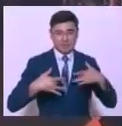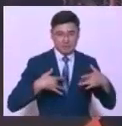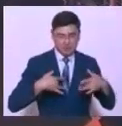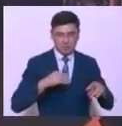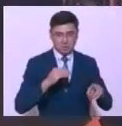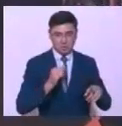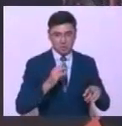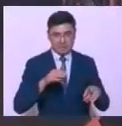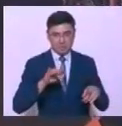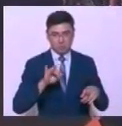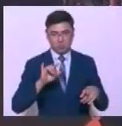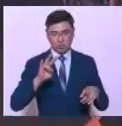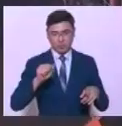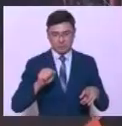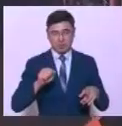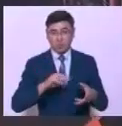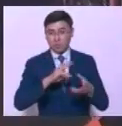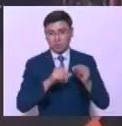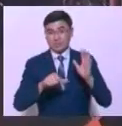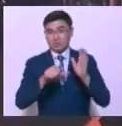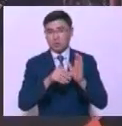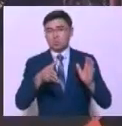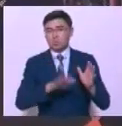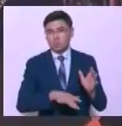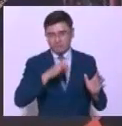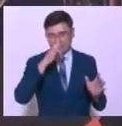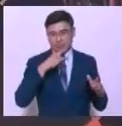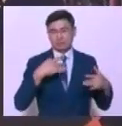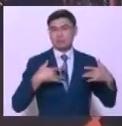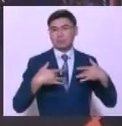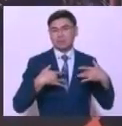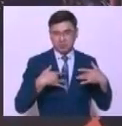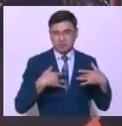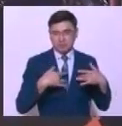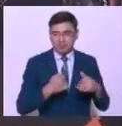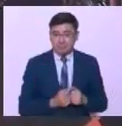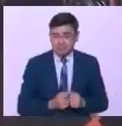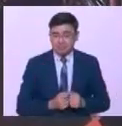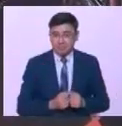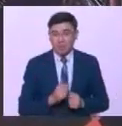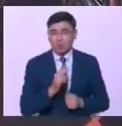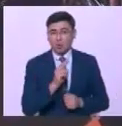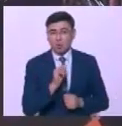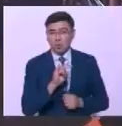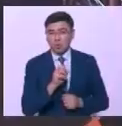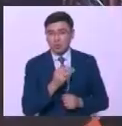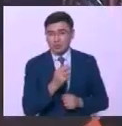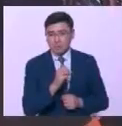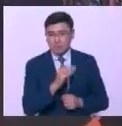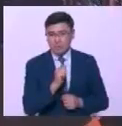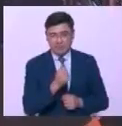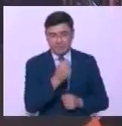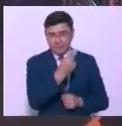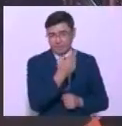спектакль трагедия рагу казахского государство академического музыкального драматического театра имени Калика нш Баева из станы прошла